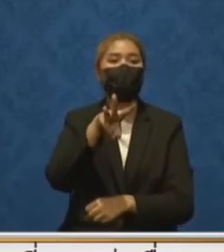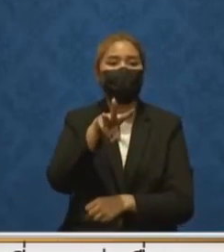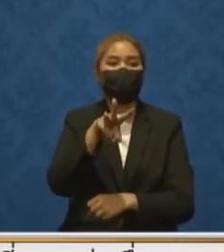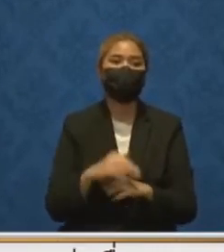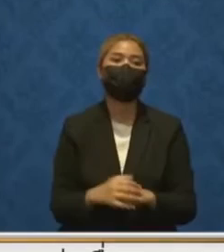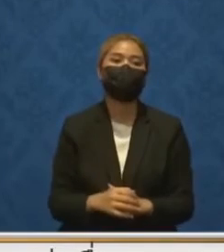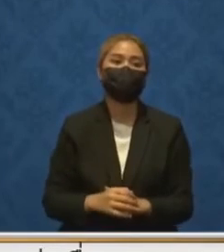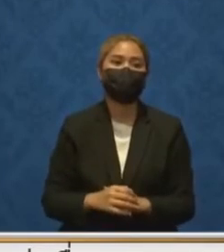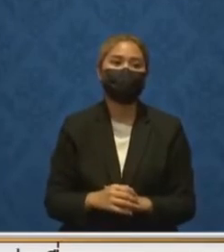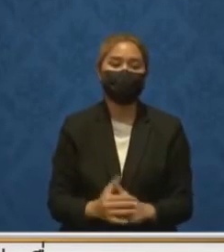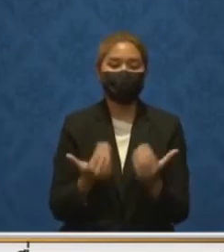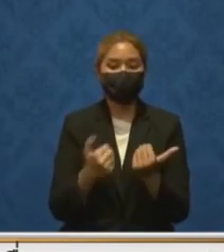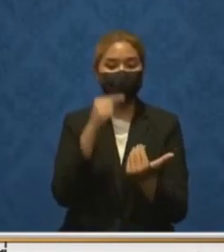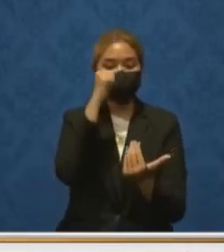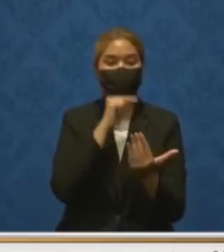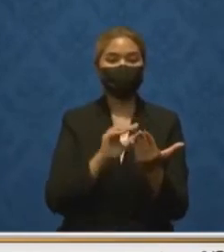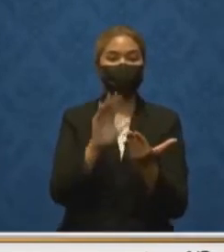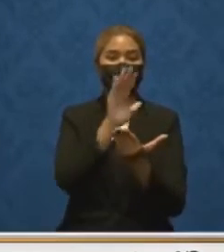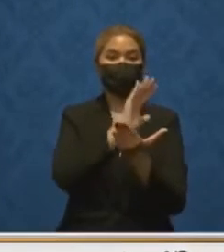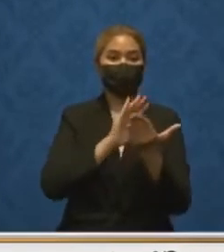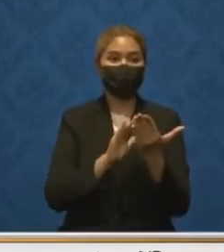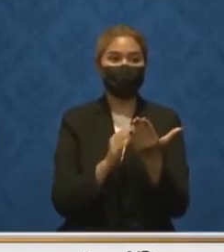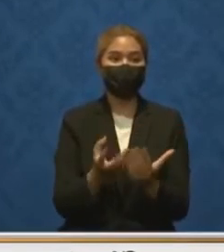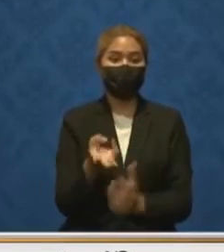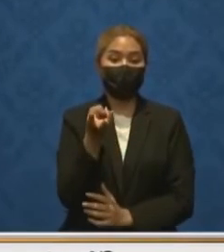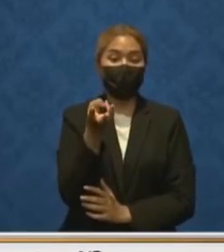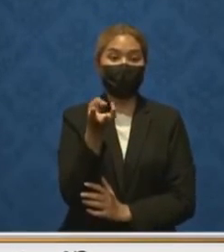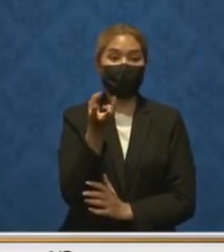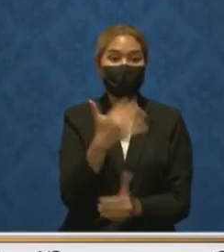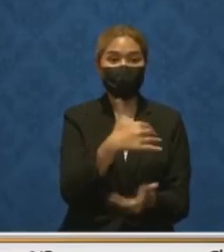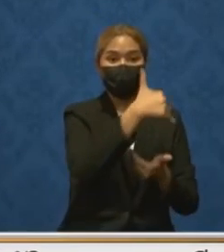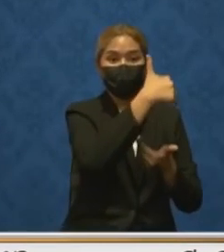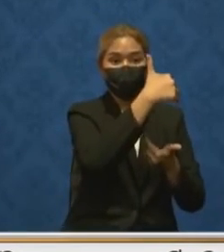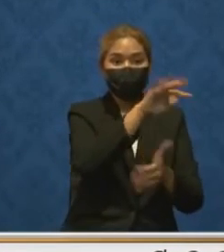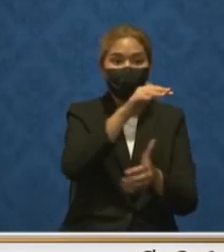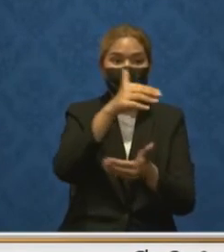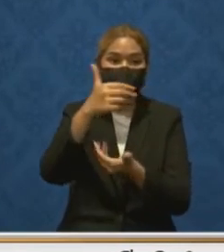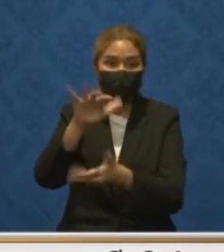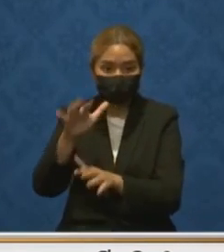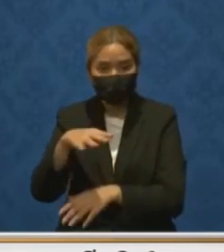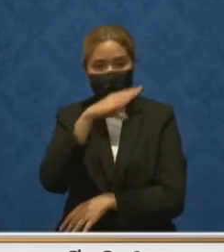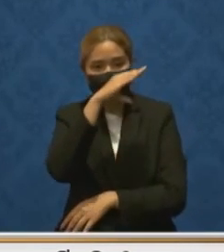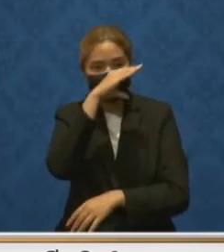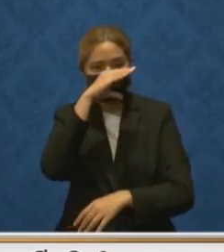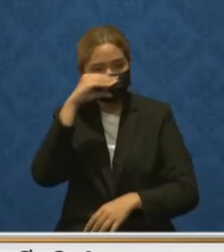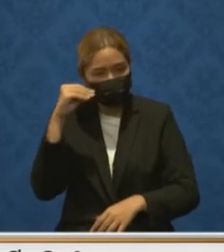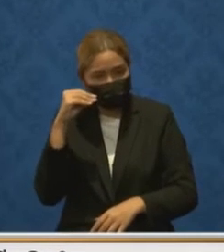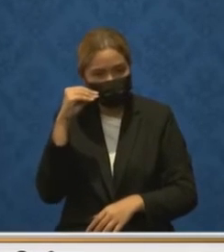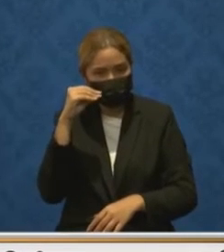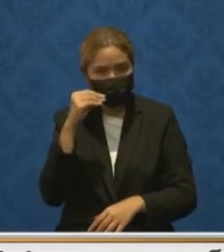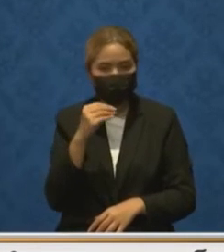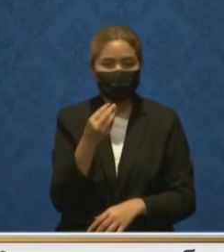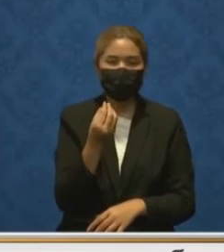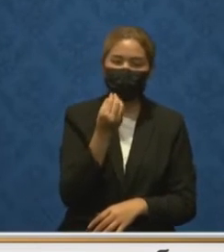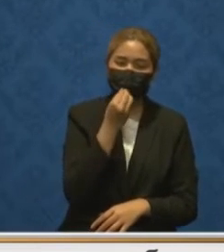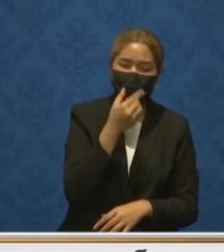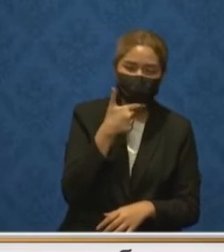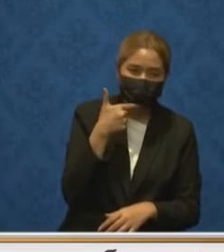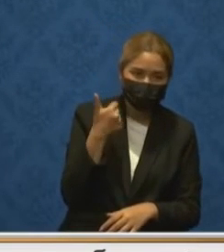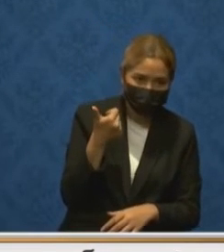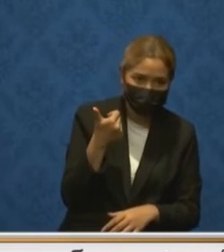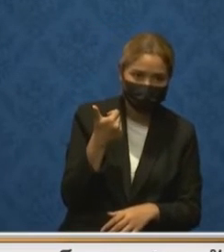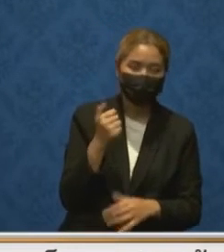ไทยทรงมะเล็พัของเราที่มีทงกลิ่นรสชาติ ศีสารคณประโยช์ที่ท่านพูด